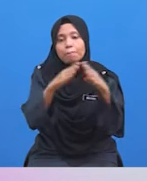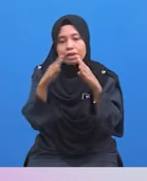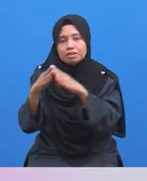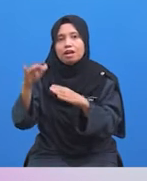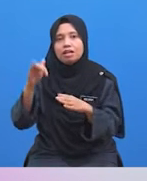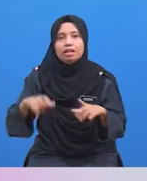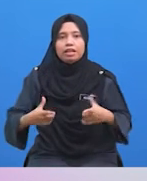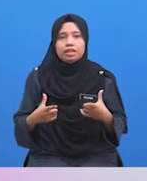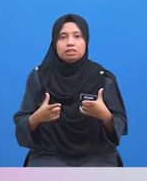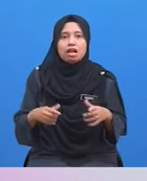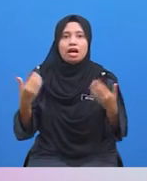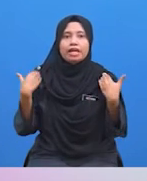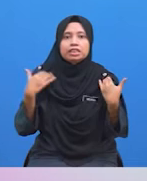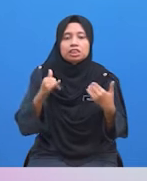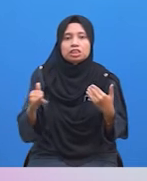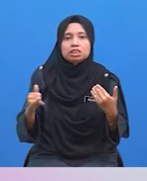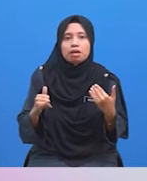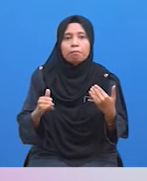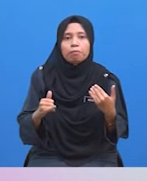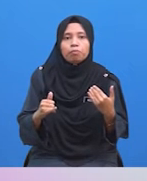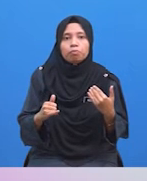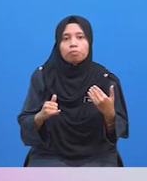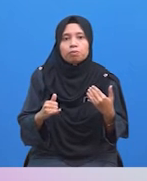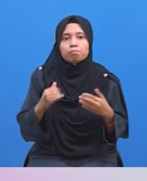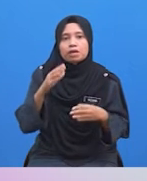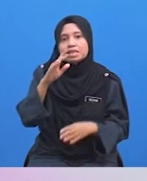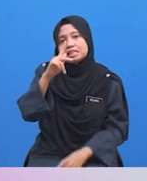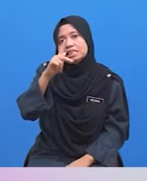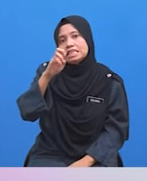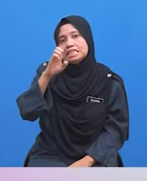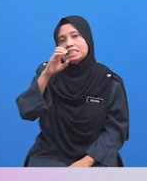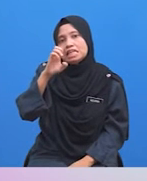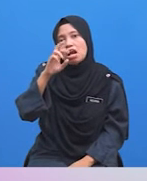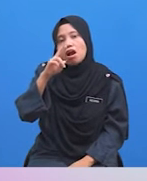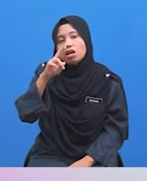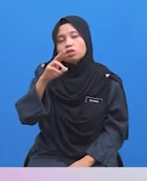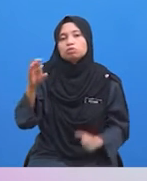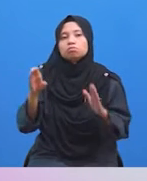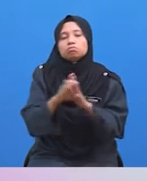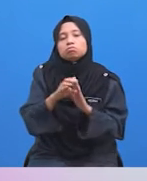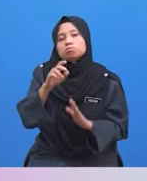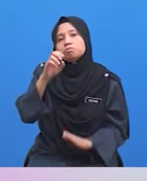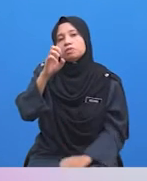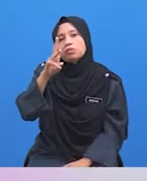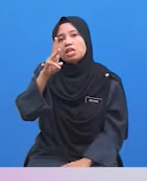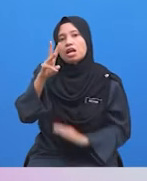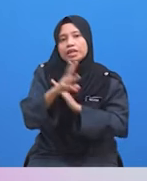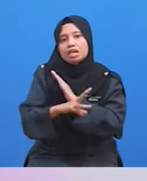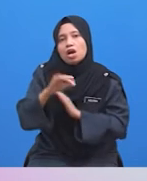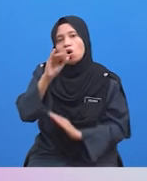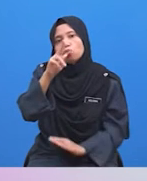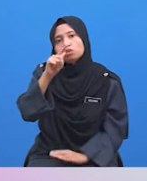ke ujudan korido pembangunan wilayah timur isi siaran korido pembangunan Wilayah